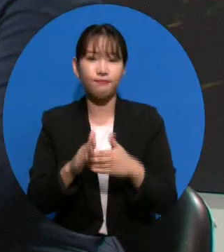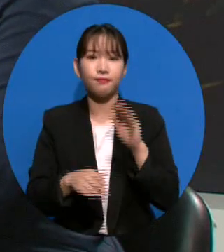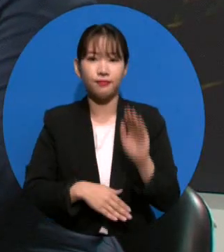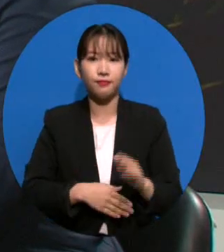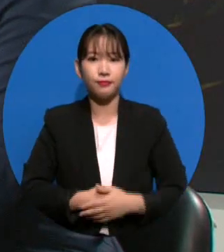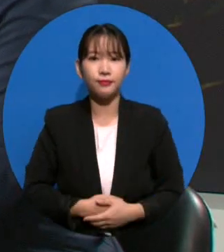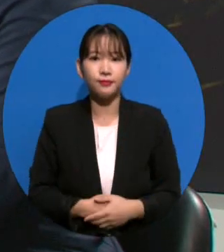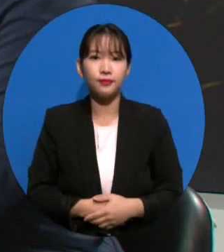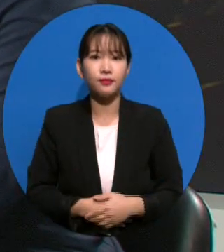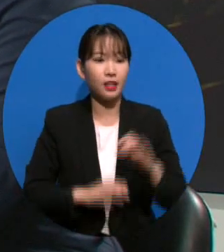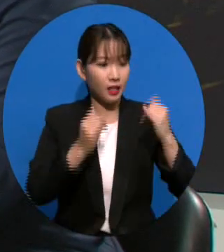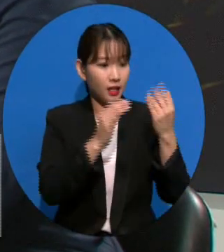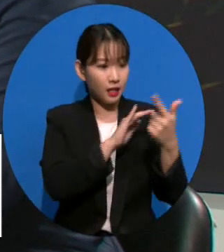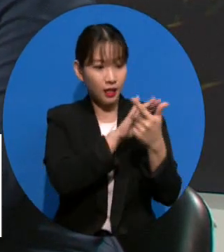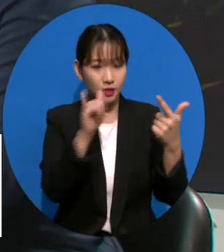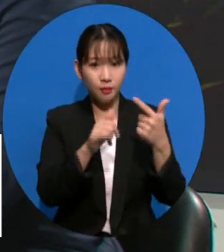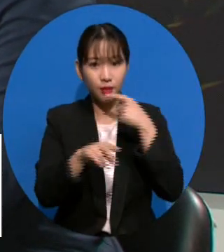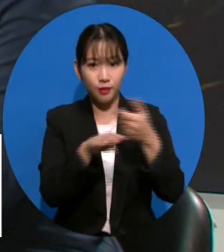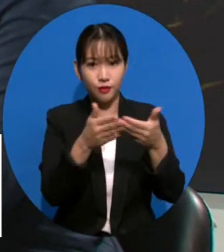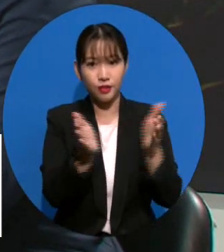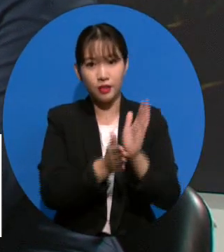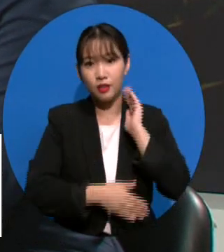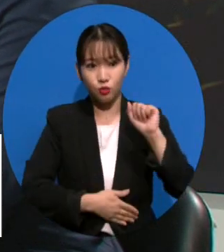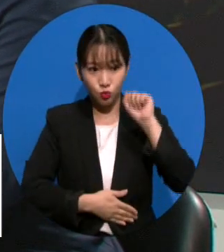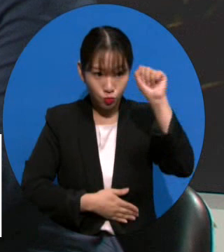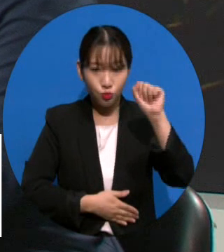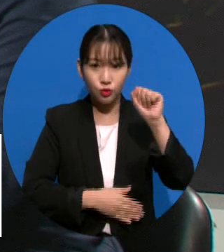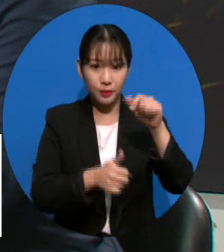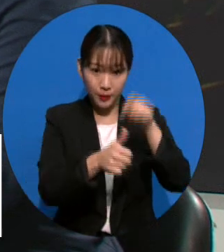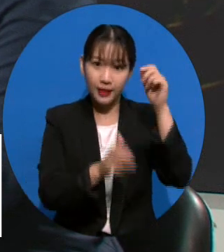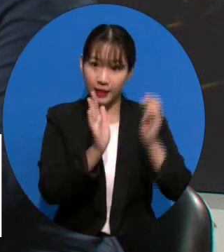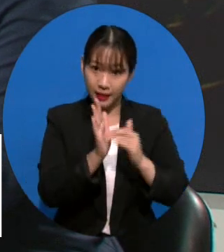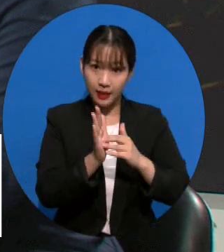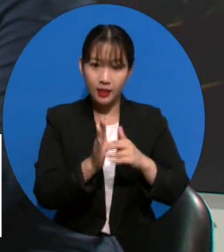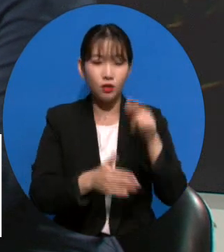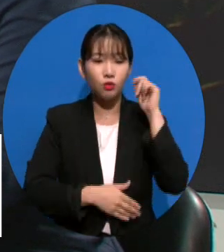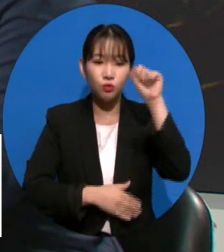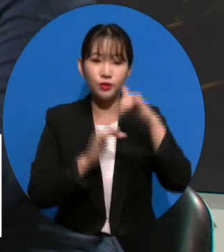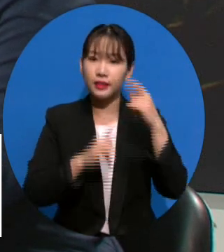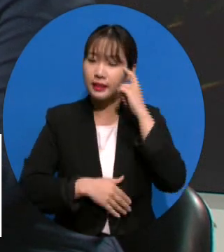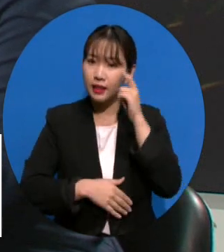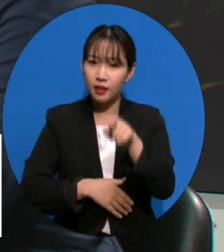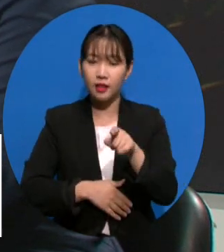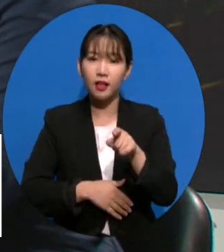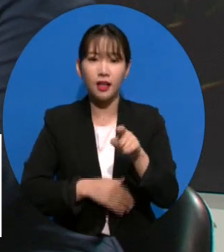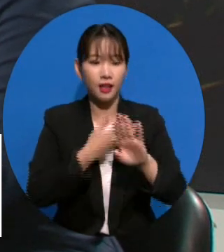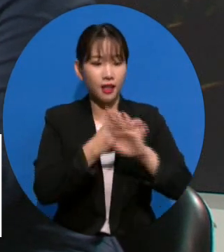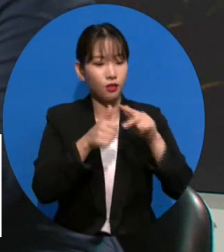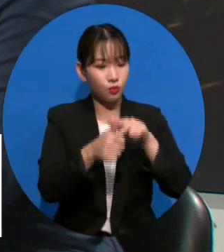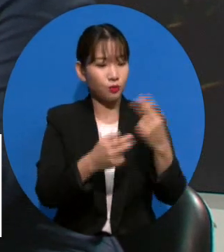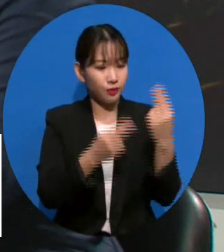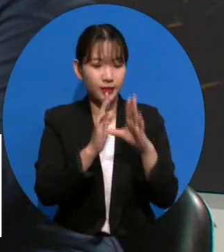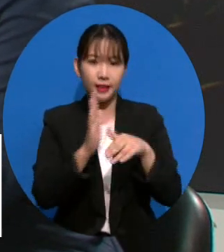네. 6명으로 민주당의 대선 후보들이 압축이 됐습니다. 네. 후보자님께서 생각하시기에 다른 후보들에